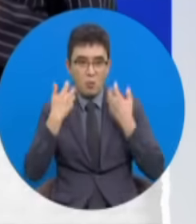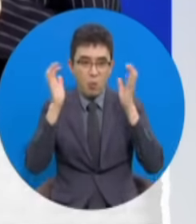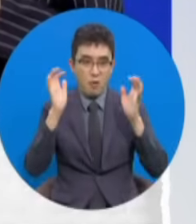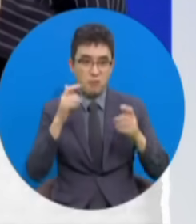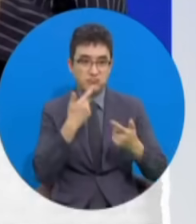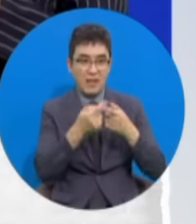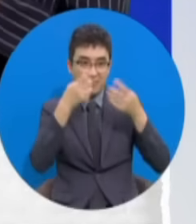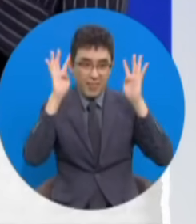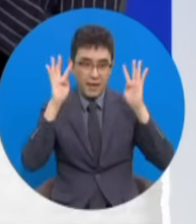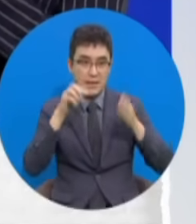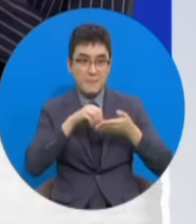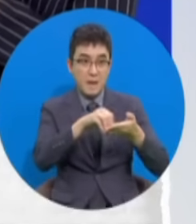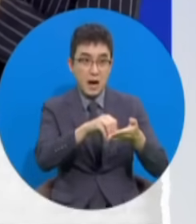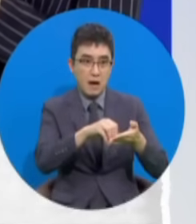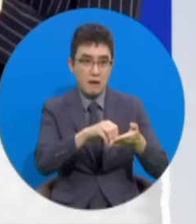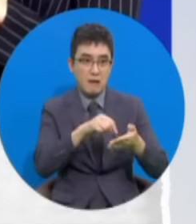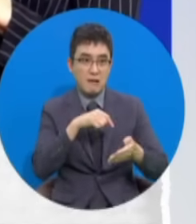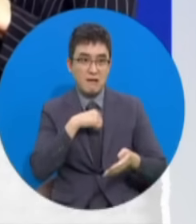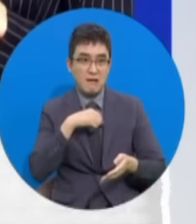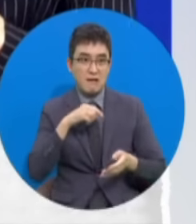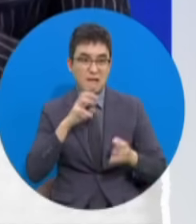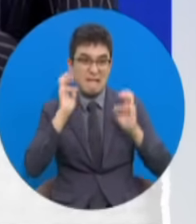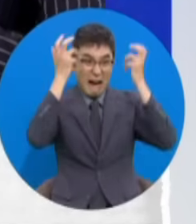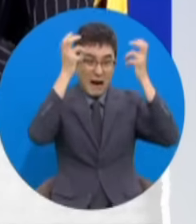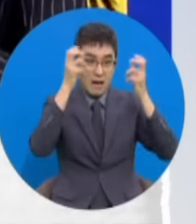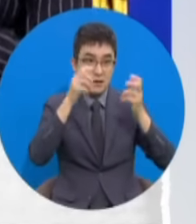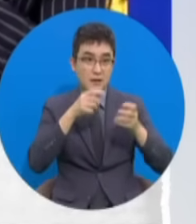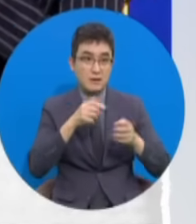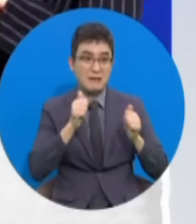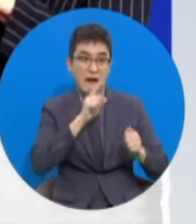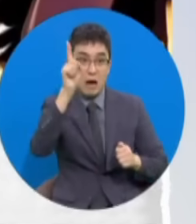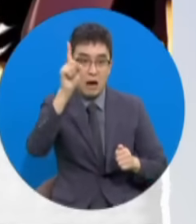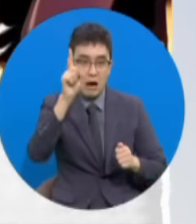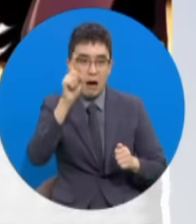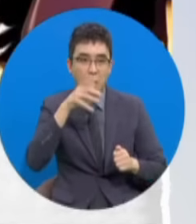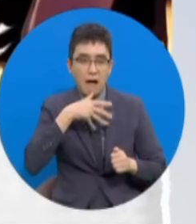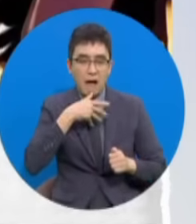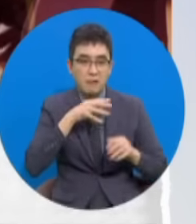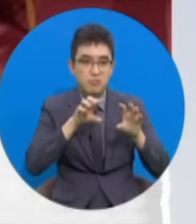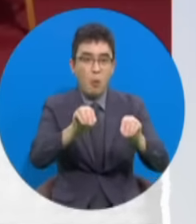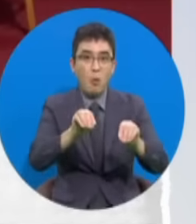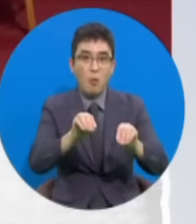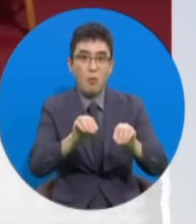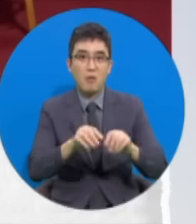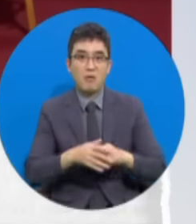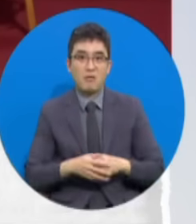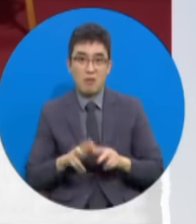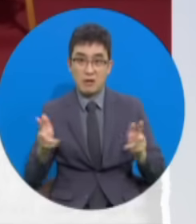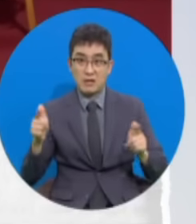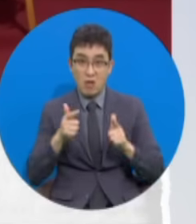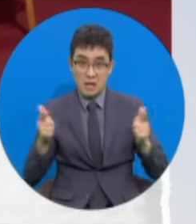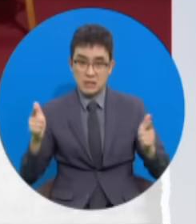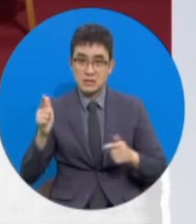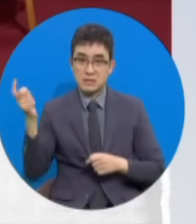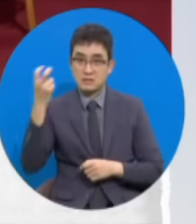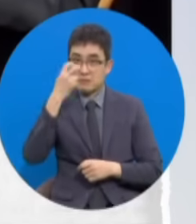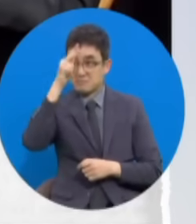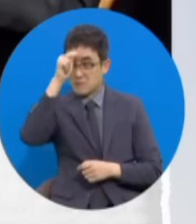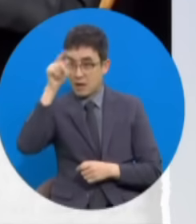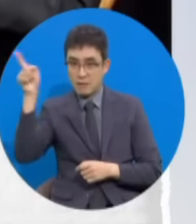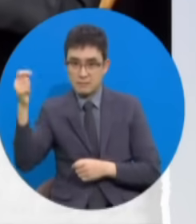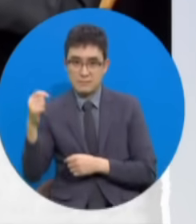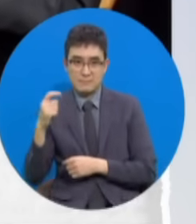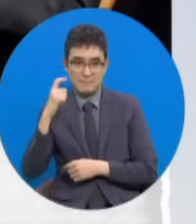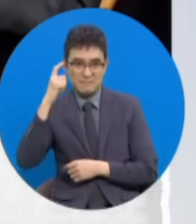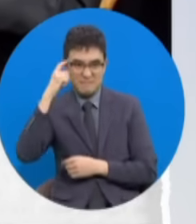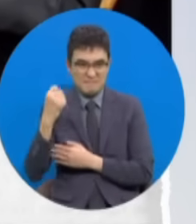취소에 관련된 소송들을 쭉 하다가 소를 취하시켜버린 거거든요. 근데 검찰이 이 정도의 좀 강력한 의지를 갖고 있지 않았다면 계속 소송 좀